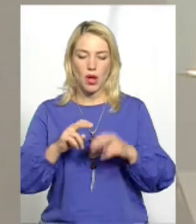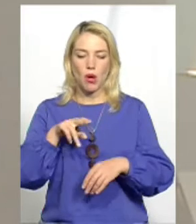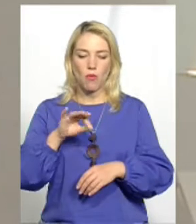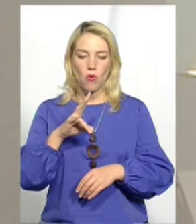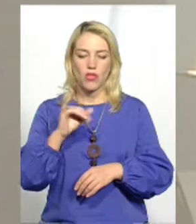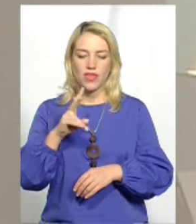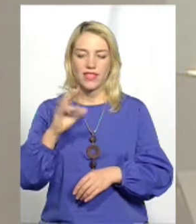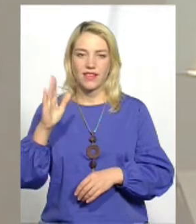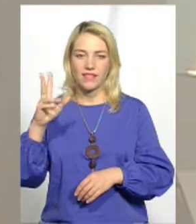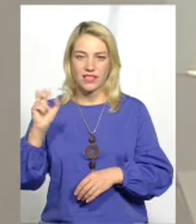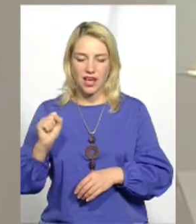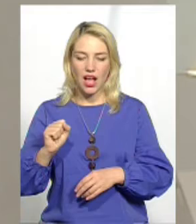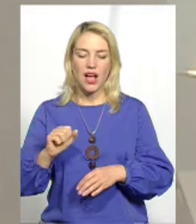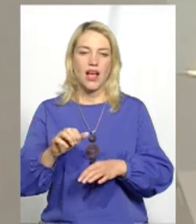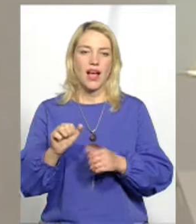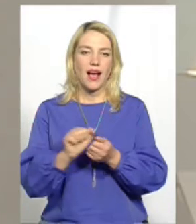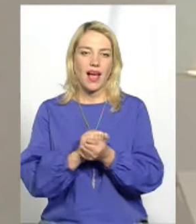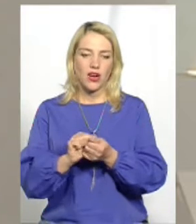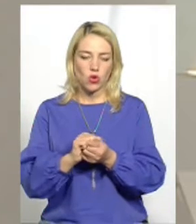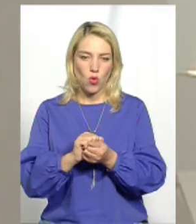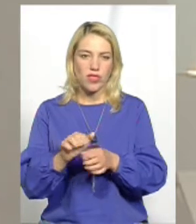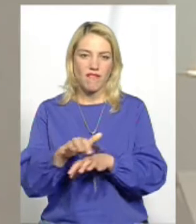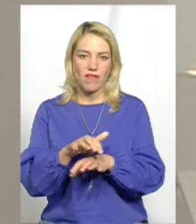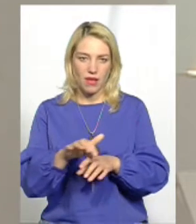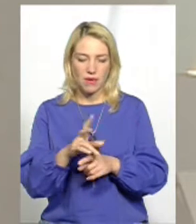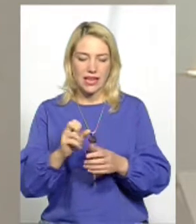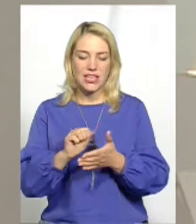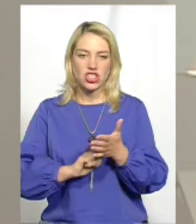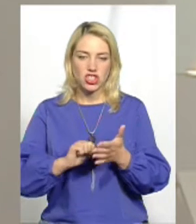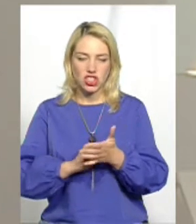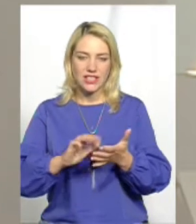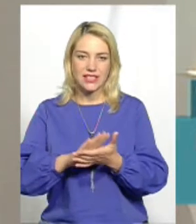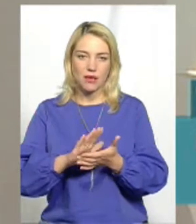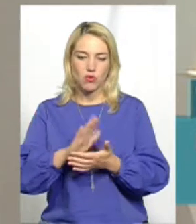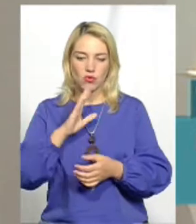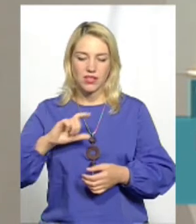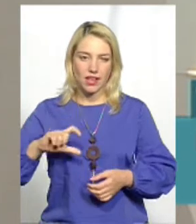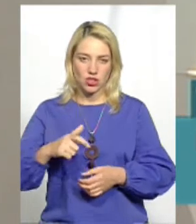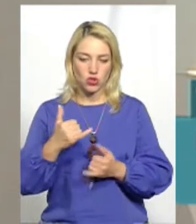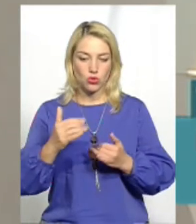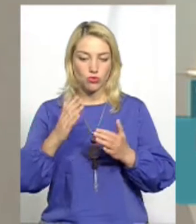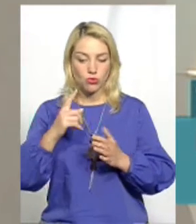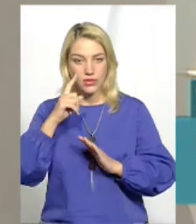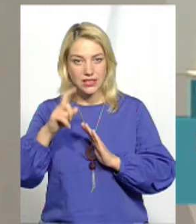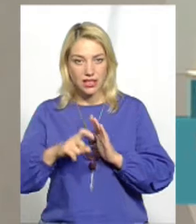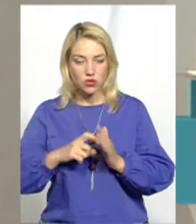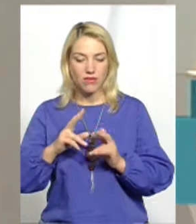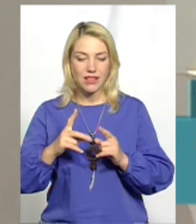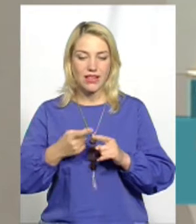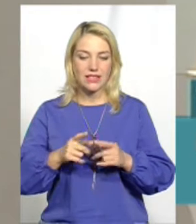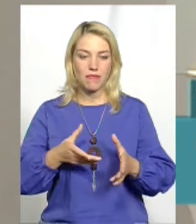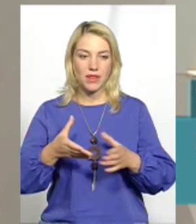Понінківській картонно-паперовій фабриці через забруднення річок. Сьогодні будемо з'ясовувати, як це вплине